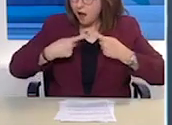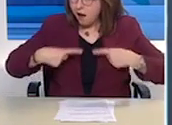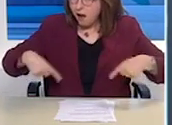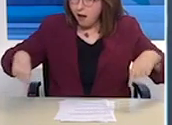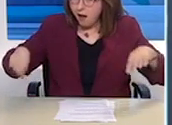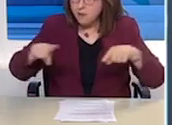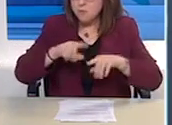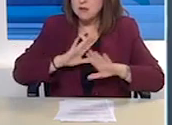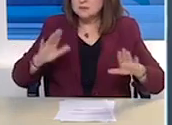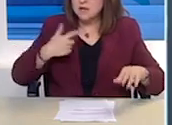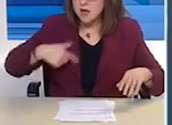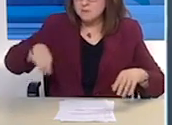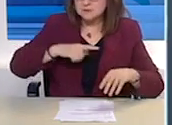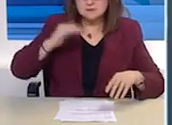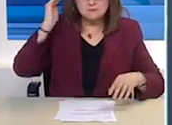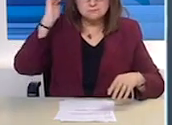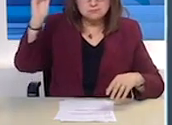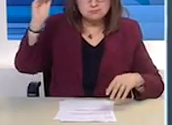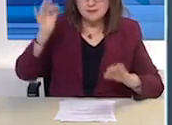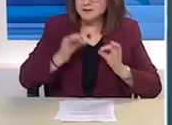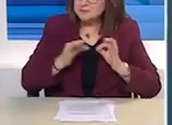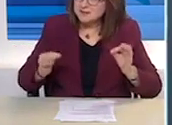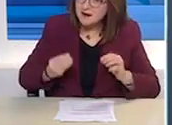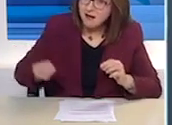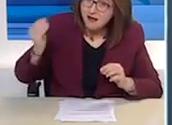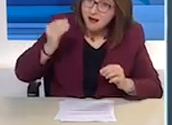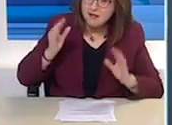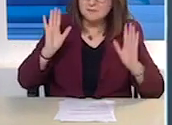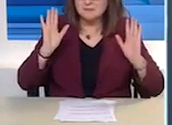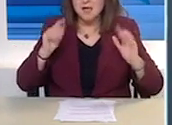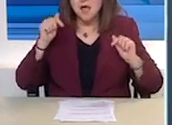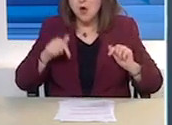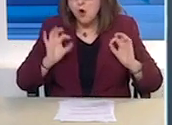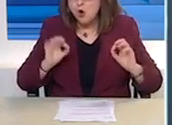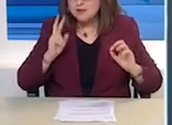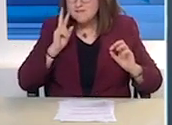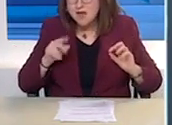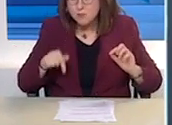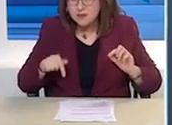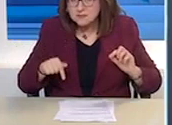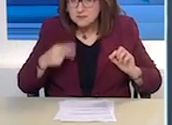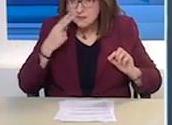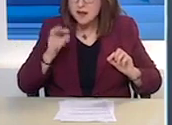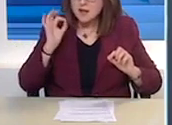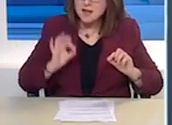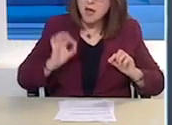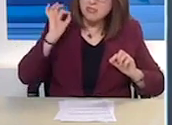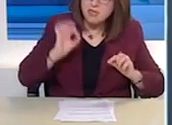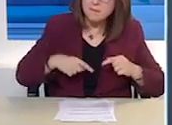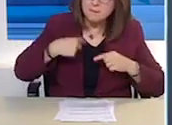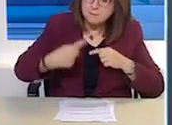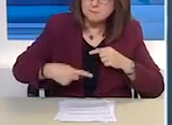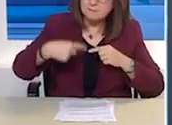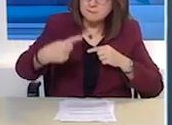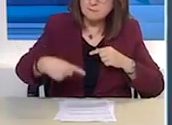μέτρα. Έτσι όπως πάμε, νομίζω αυτό που μπορώ να πω με σιγουριά είναι ότι επαναξιολογούμε την κατάσταση κάθε μέρα, κάθε εβδομάδα και